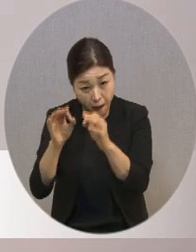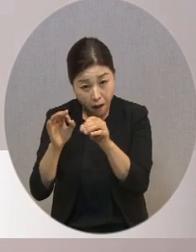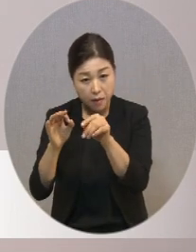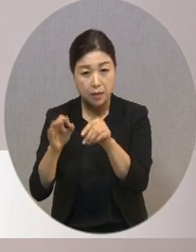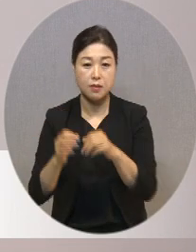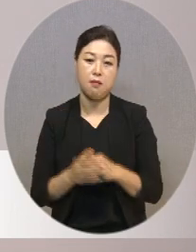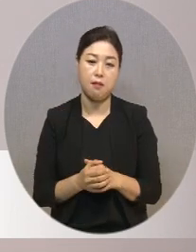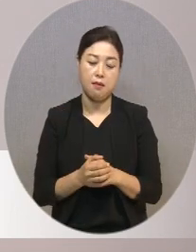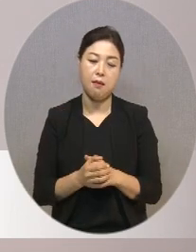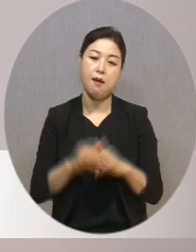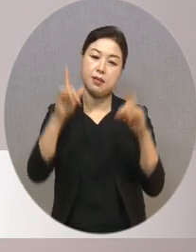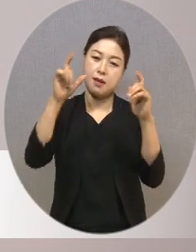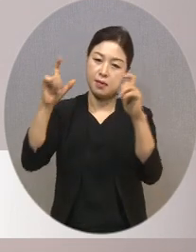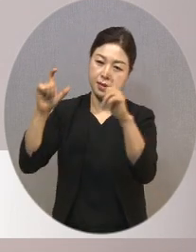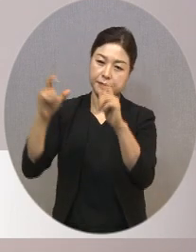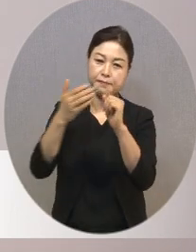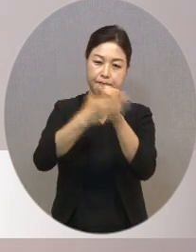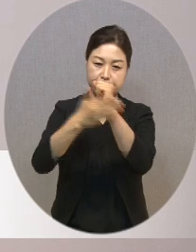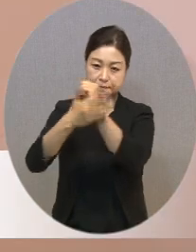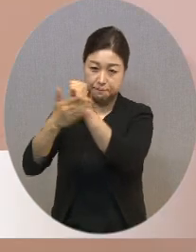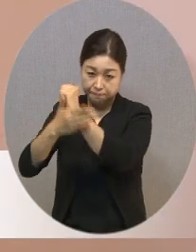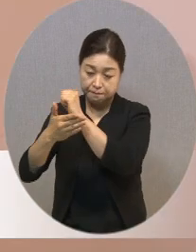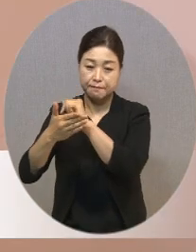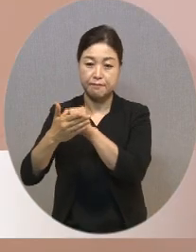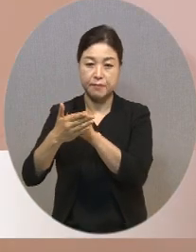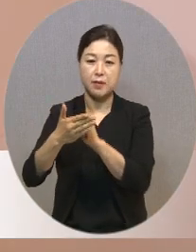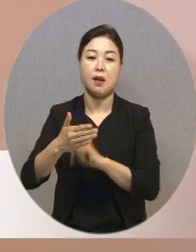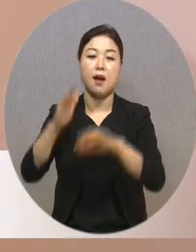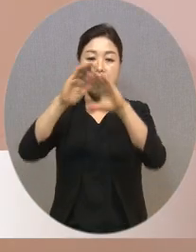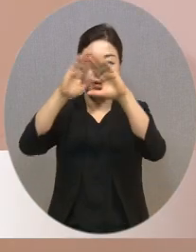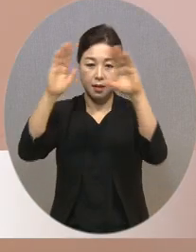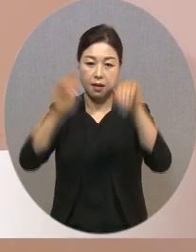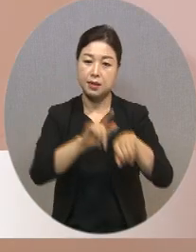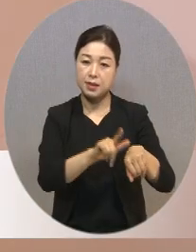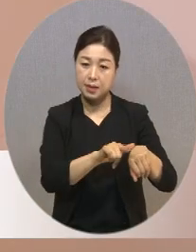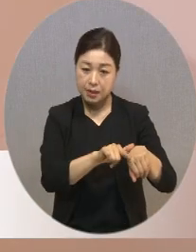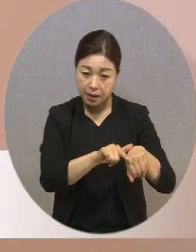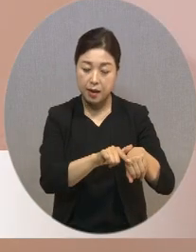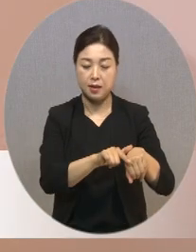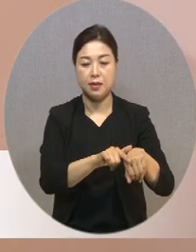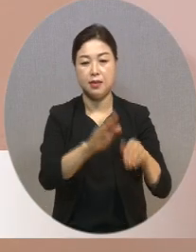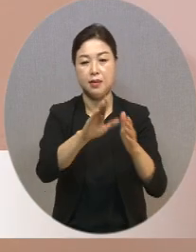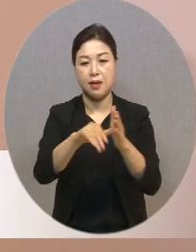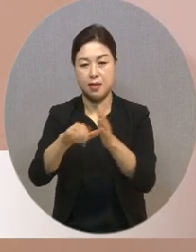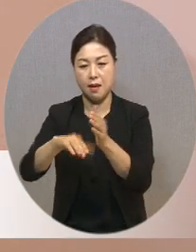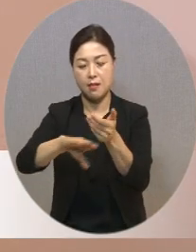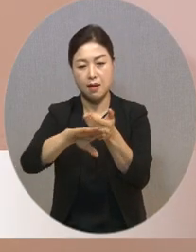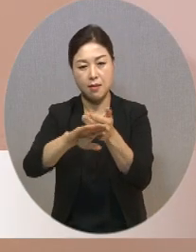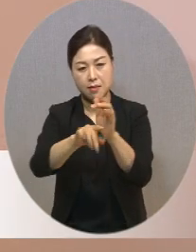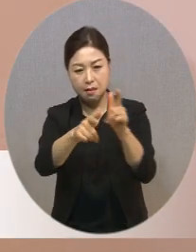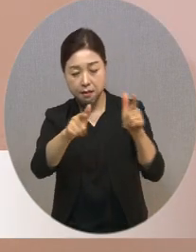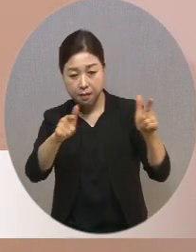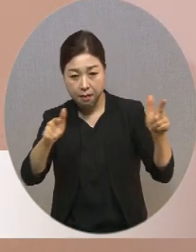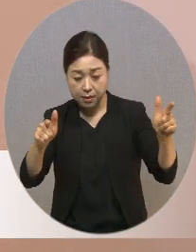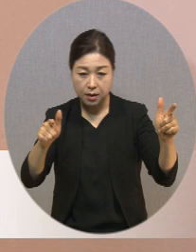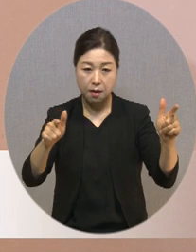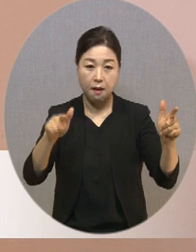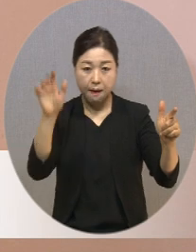카메라로 찍어보고 하늘과 시간과 그때의 다른 점을